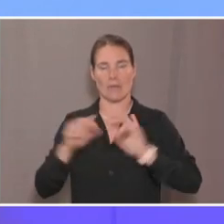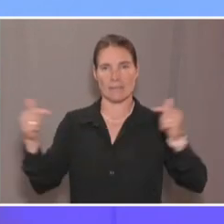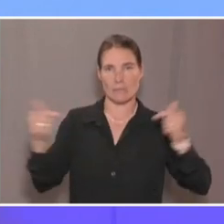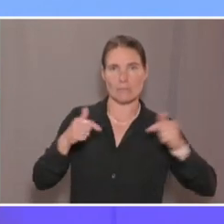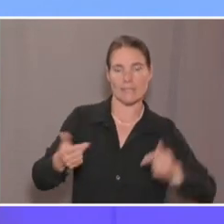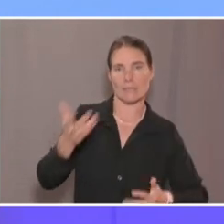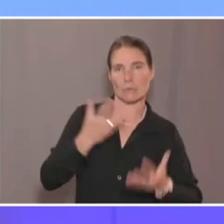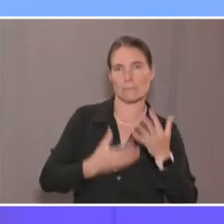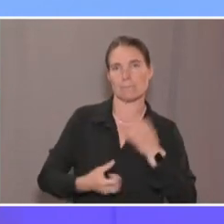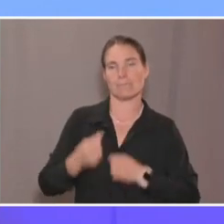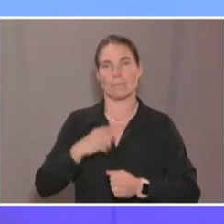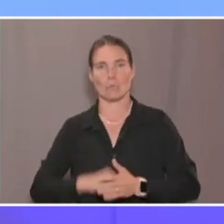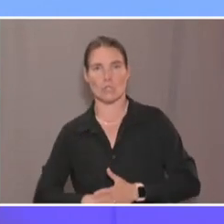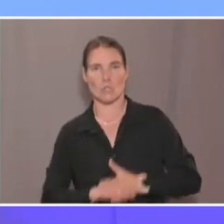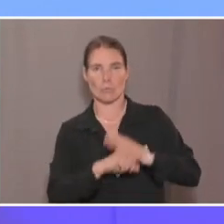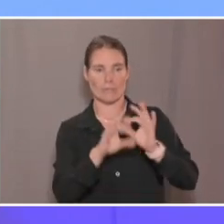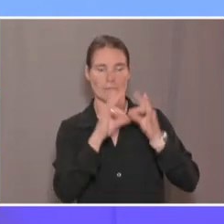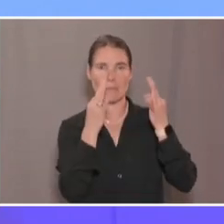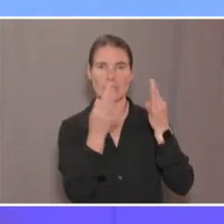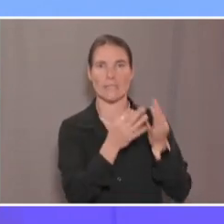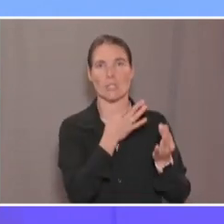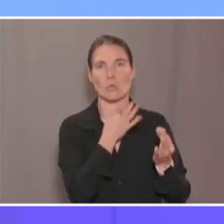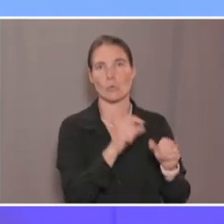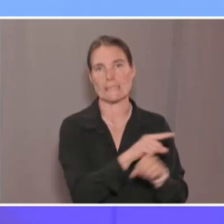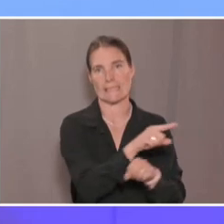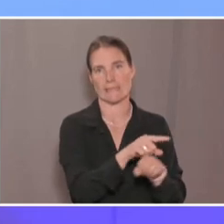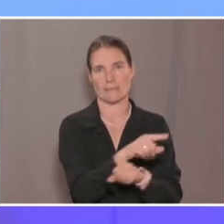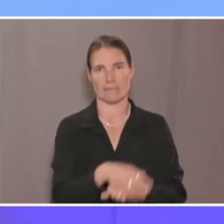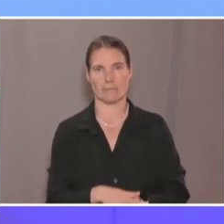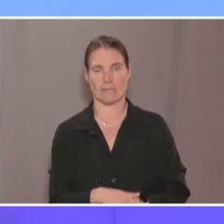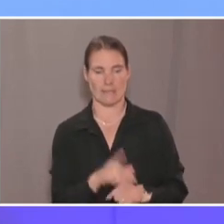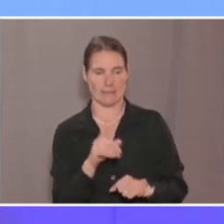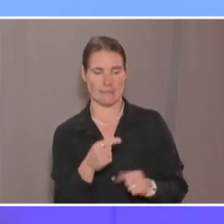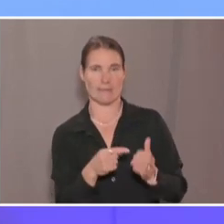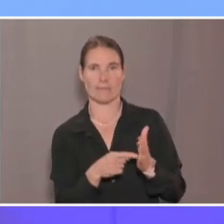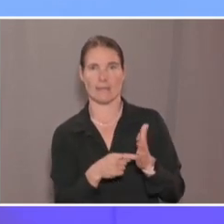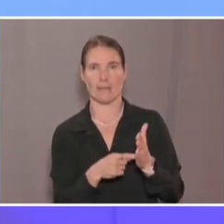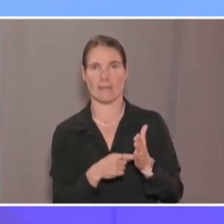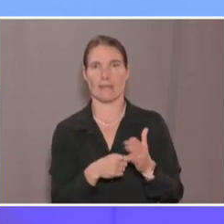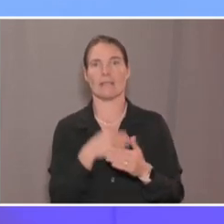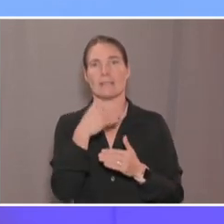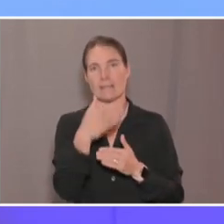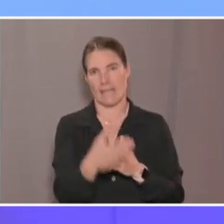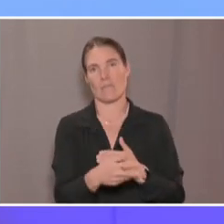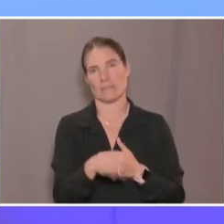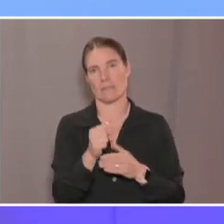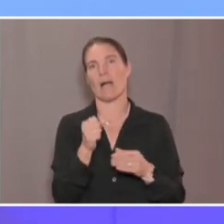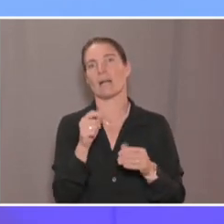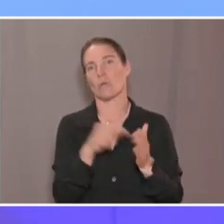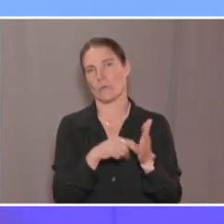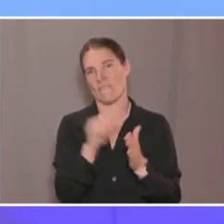Verpflegung, Unterstützung der Familie in Notzeiten bildeten ihre wirklich nachvollziehbaren Motive.